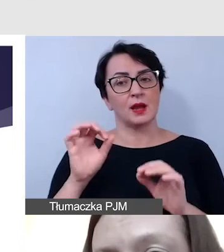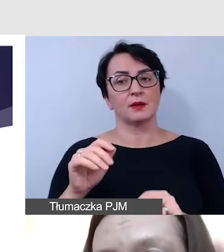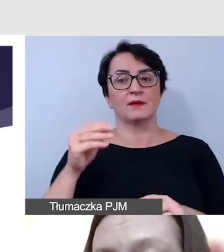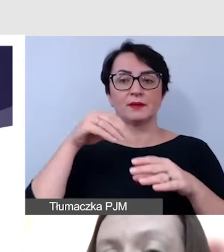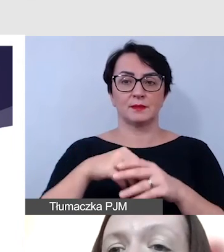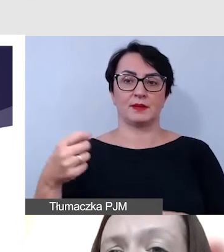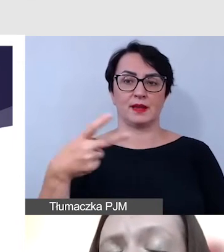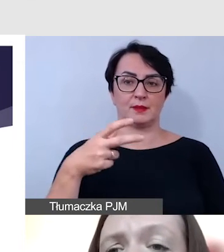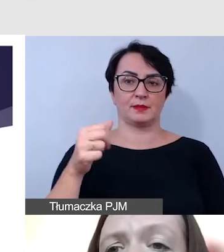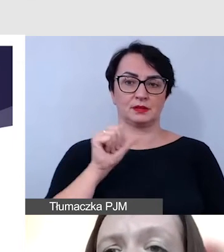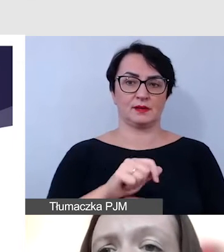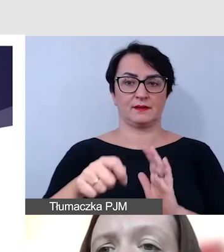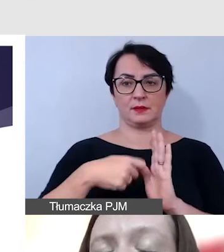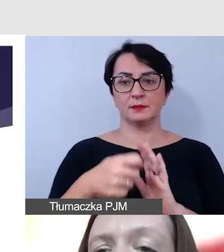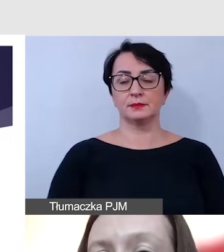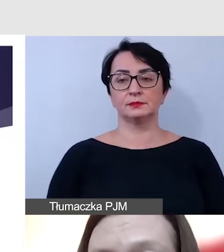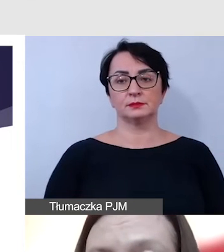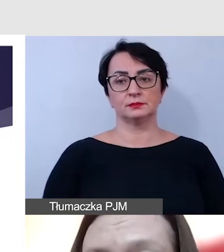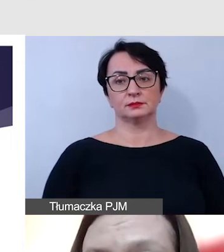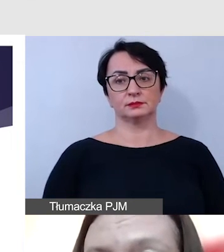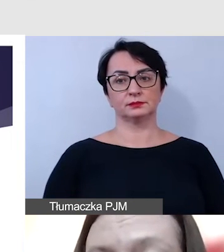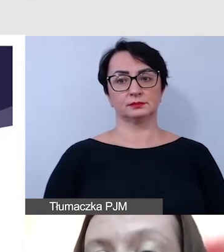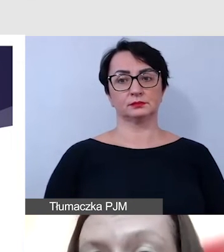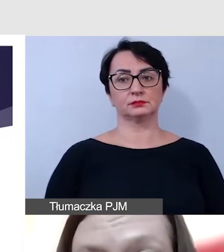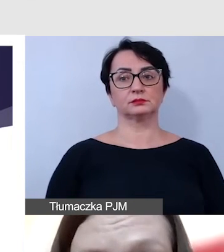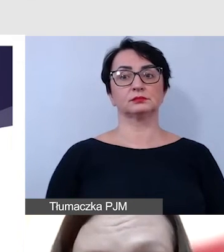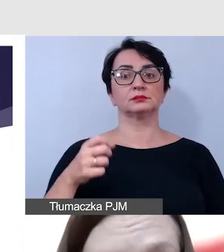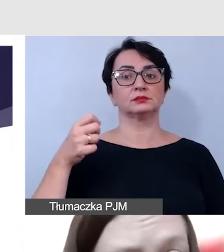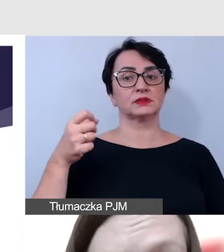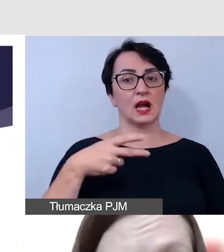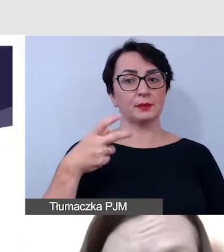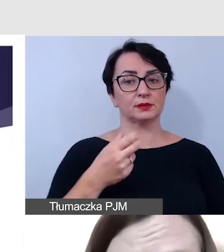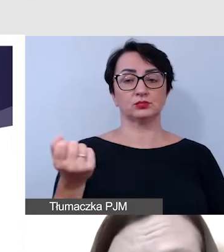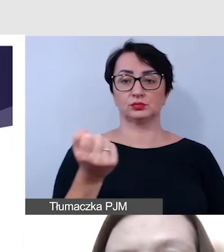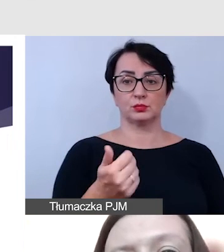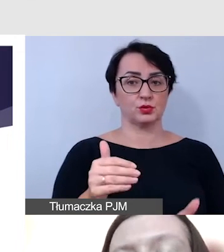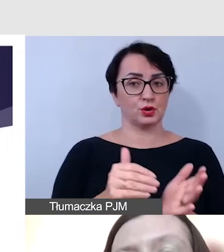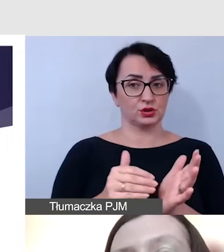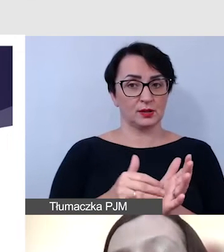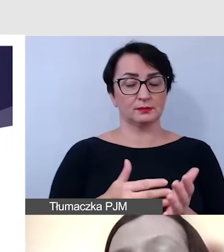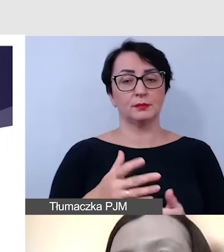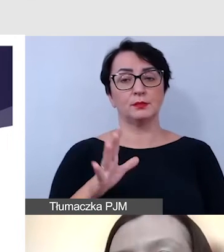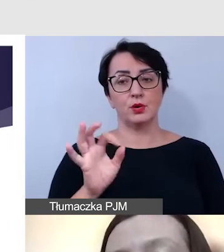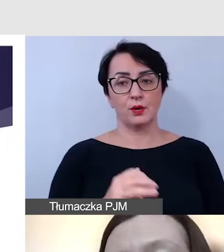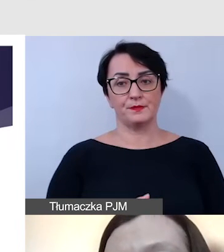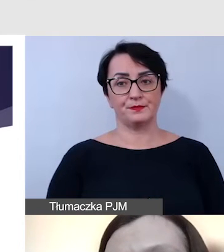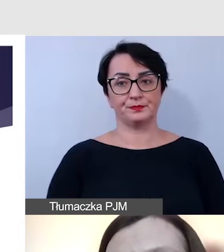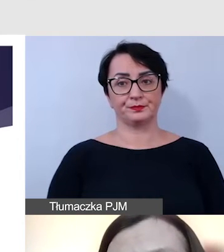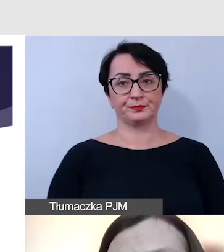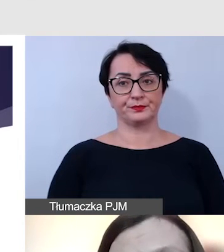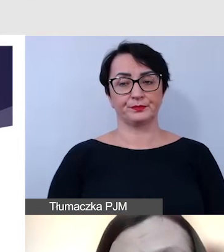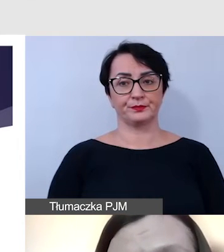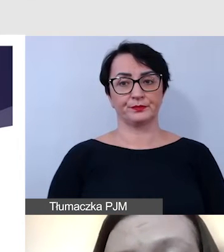z napisami. Wersja z napisami może być o tyle przydatna, że w przypadku, gdyby